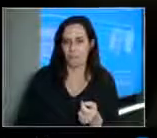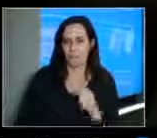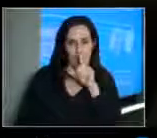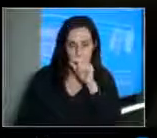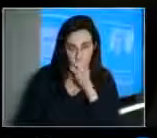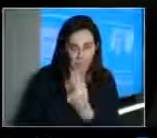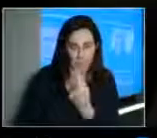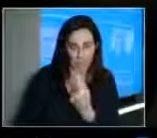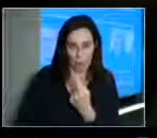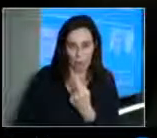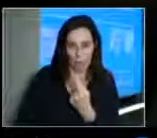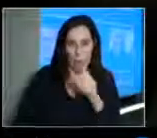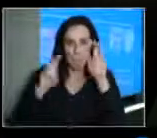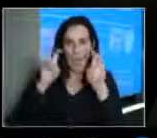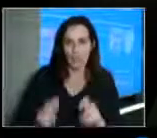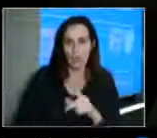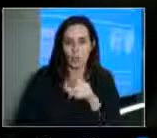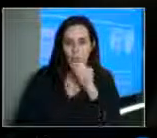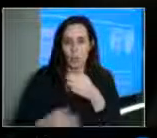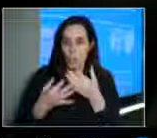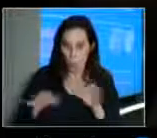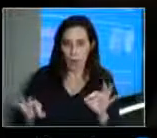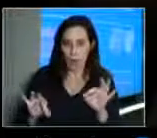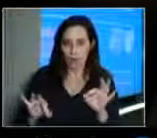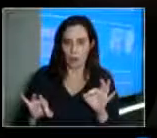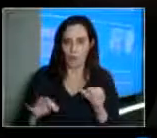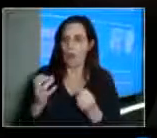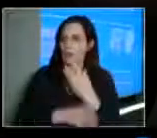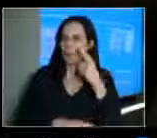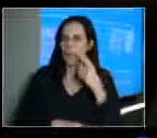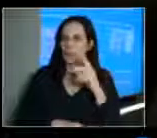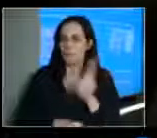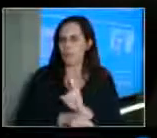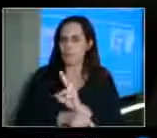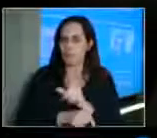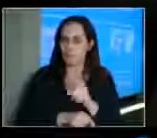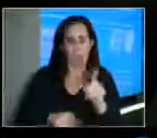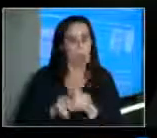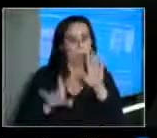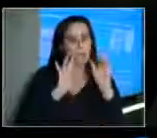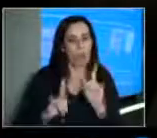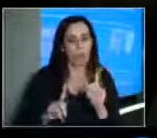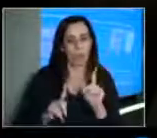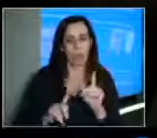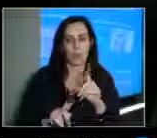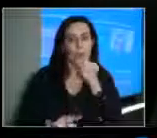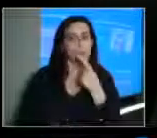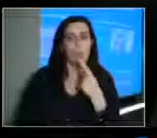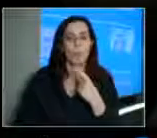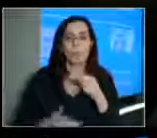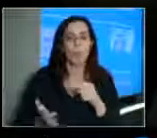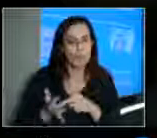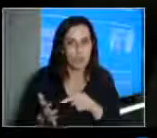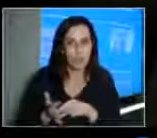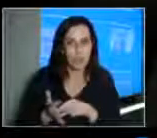בטוויטר עצמה, בהגדרות של טוויטר מותר לך לפתוח פרופיל פקטיבי, וזה להבדיל מפייסבוק. טוויטר אומרת,